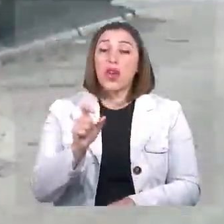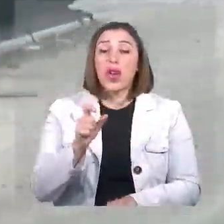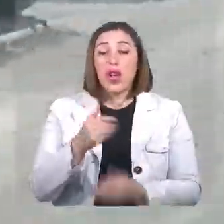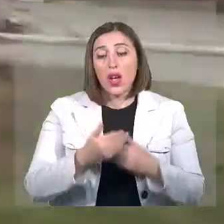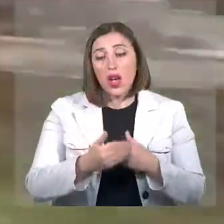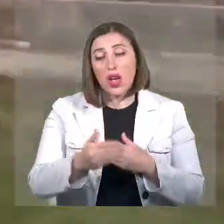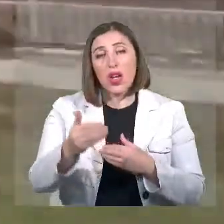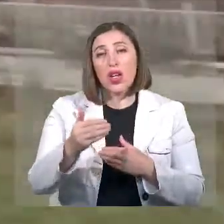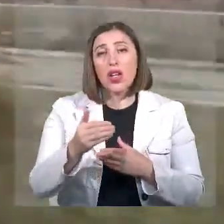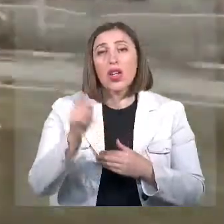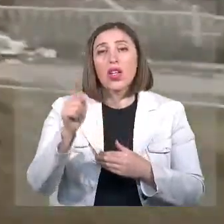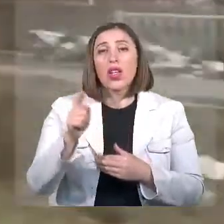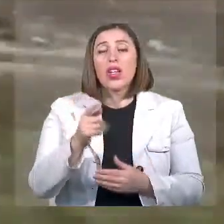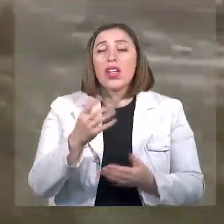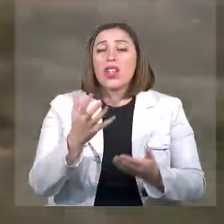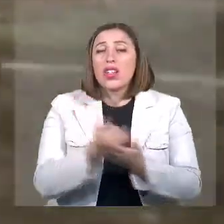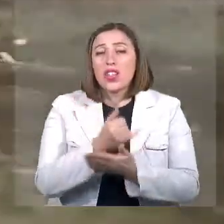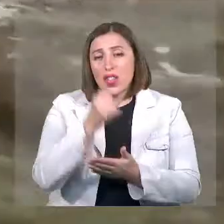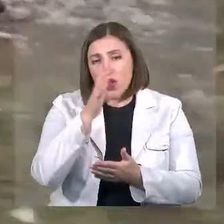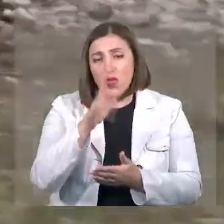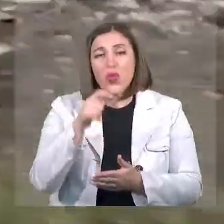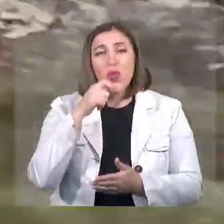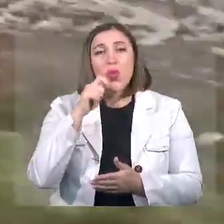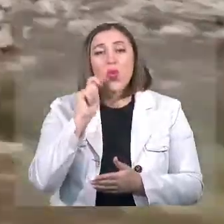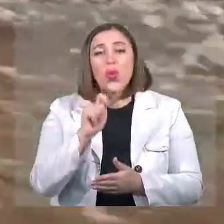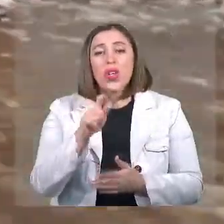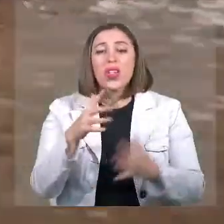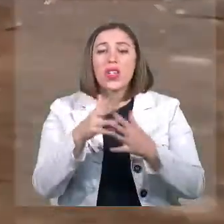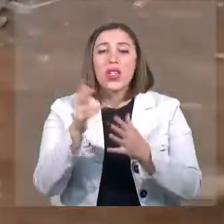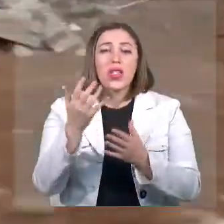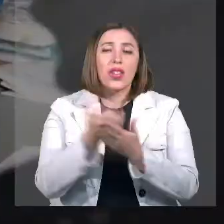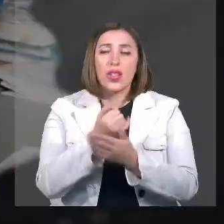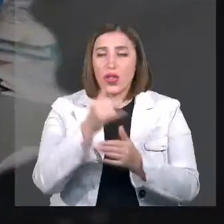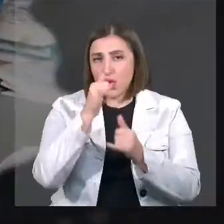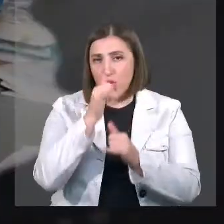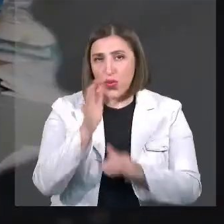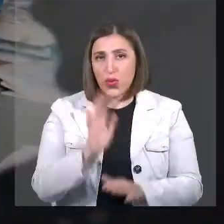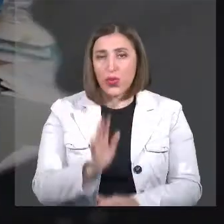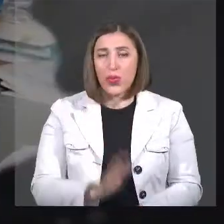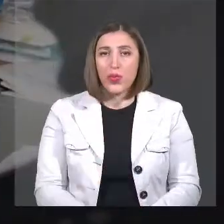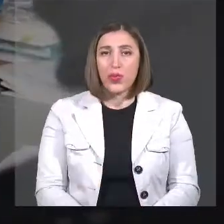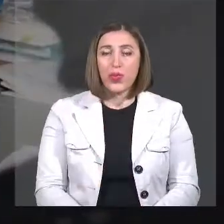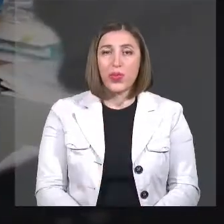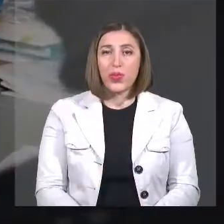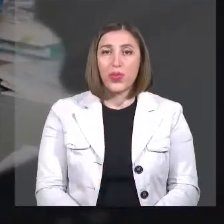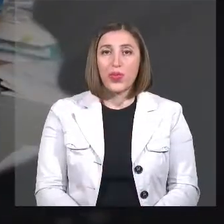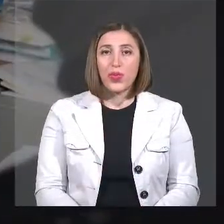հաջողվի ուժեղացնել հարձակումը ուկրաինական դիրքերի վրա։